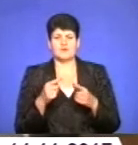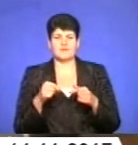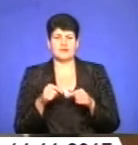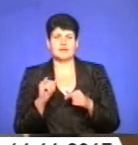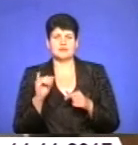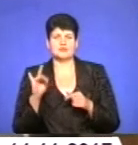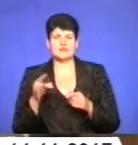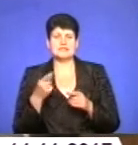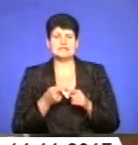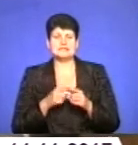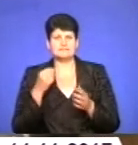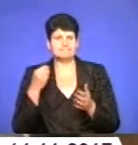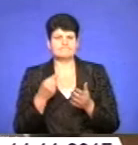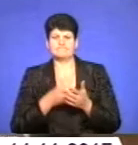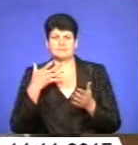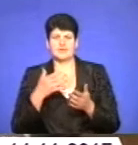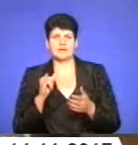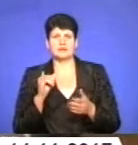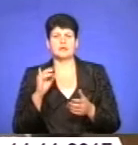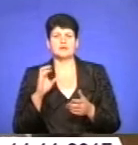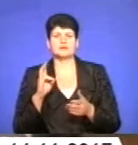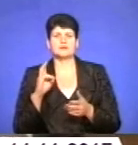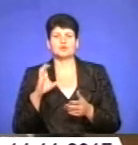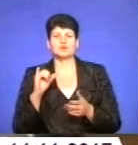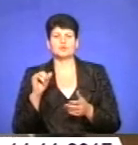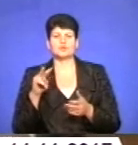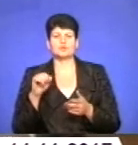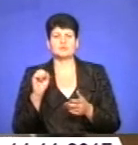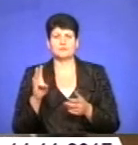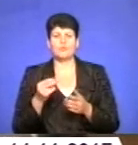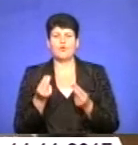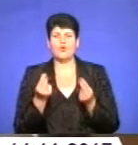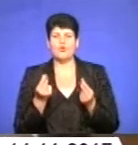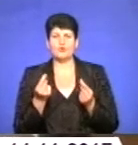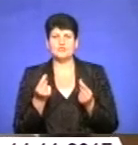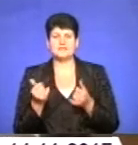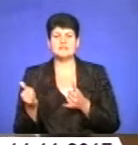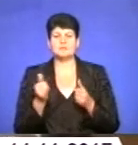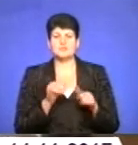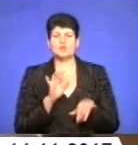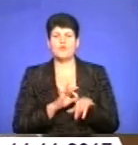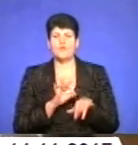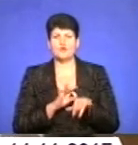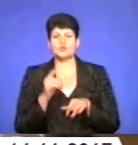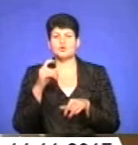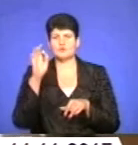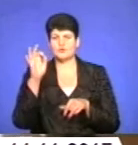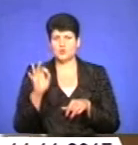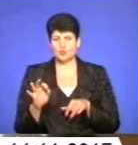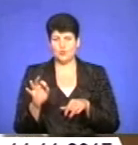зазвичай такі дороговартісні інсуліни, тому що все-таки коштів для забезпечення хворих на цукровий діабет в